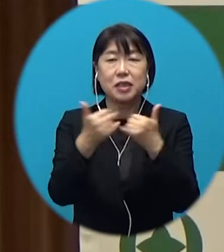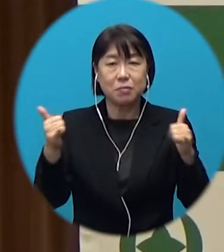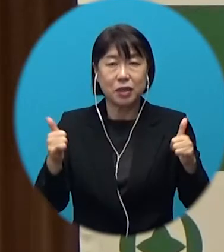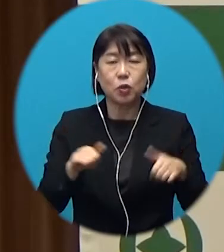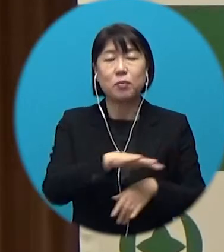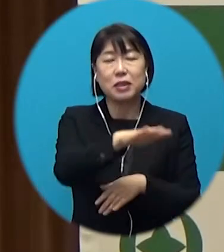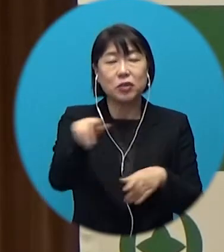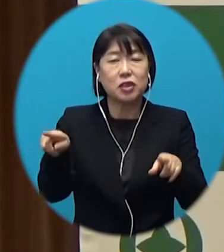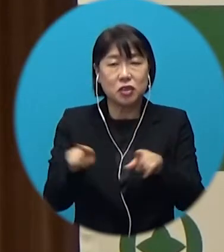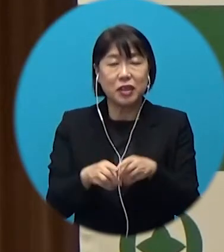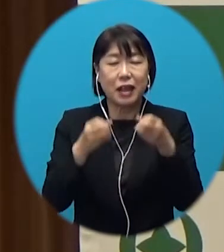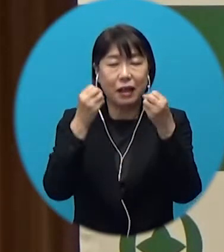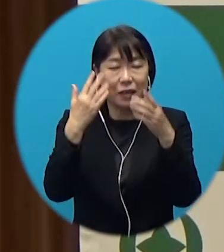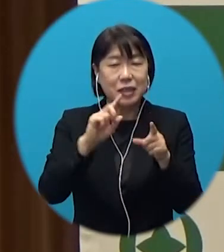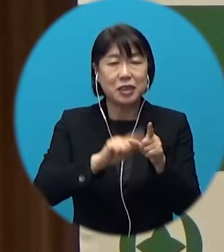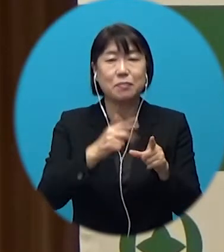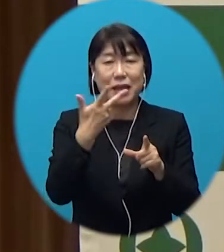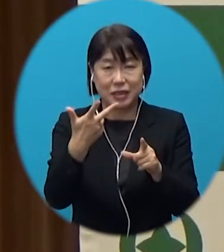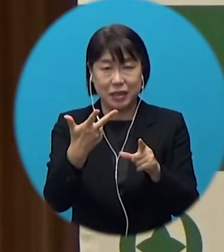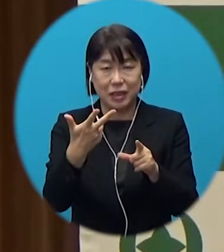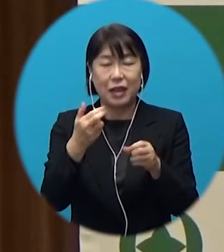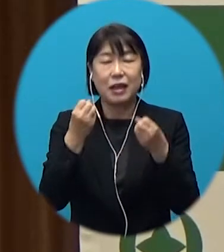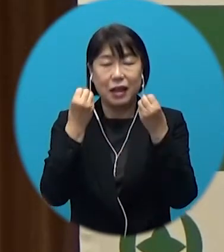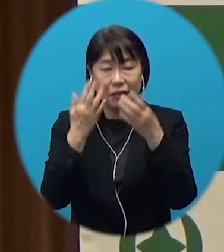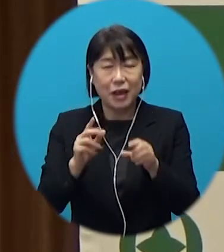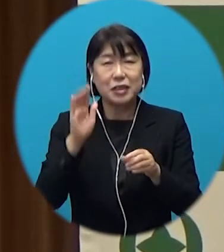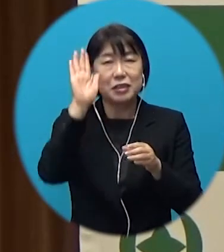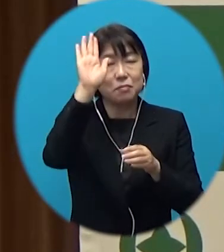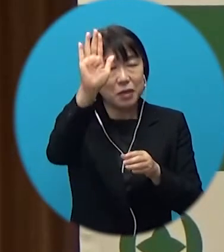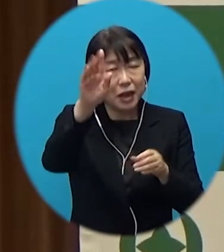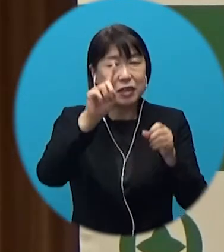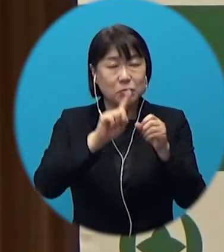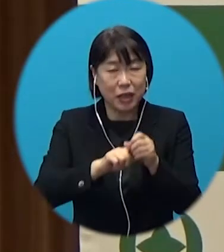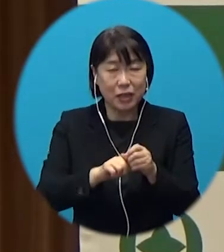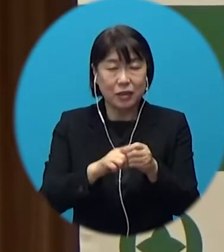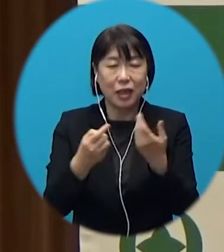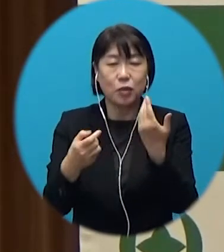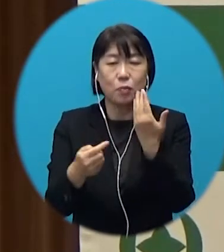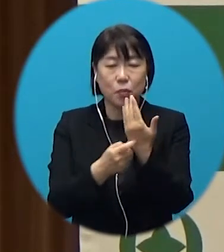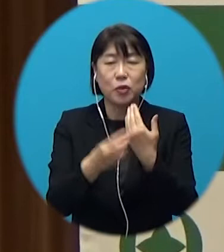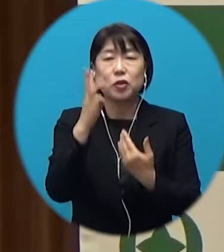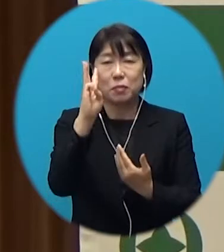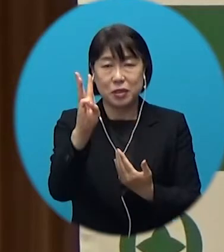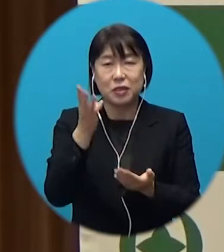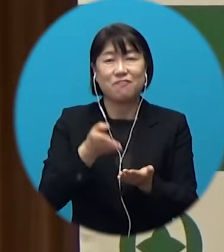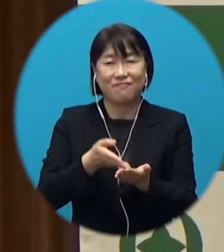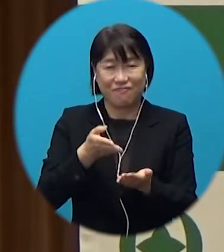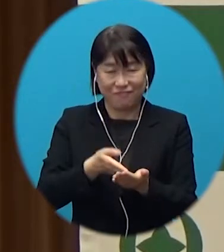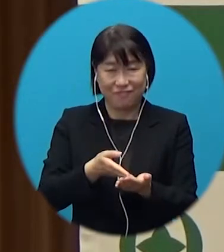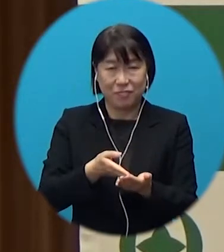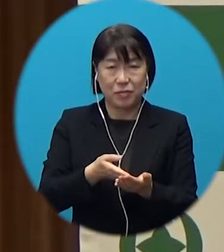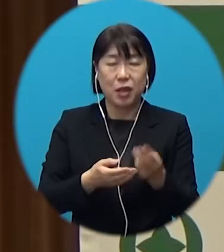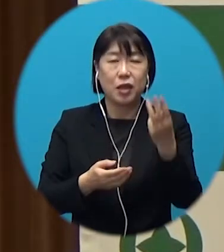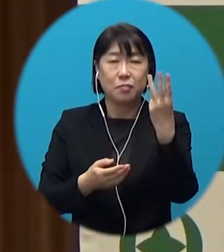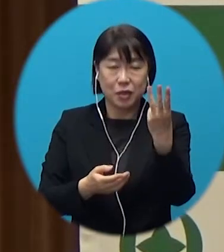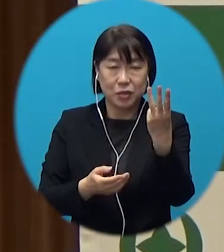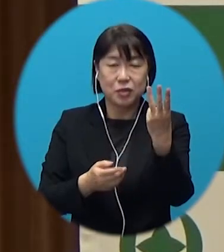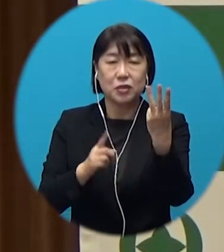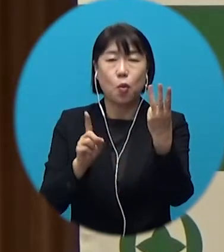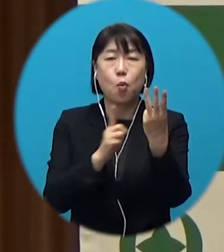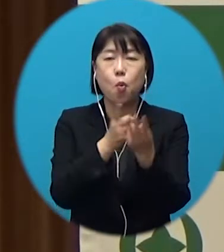して、千葉市の未来に向けた3つの新番についてお知らせをします。こちらの3つは新番としてますけれ